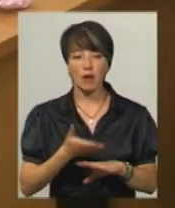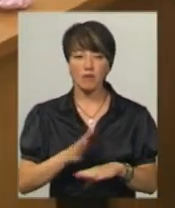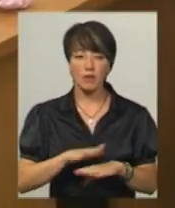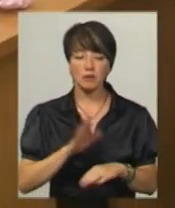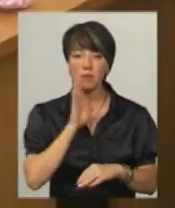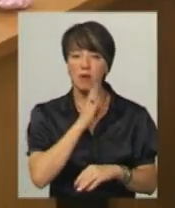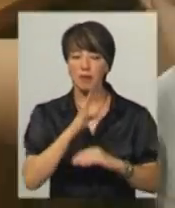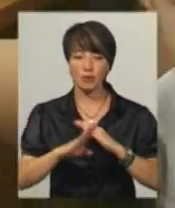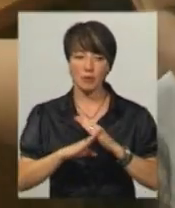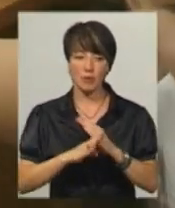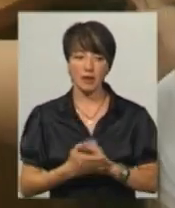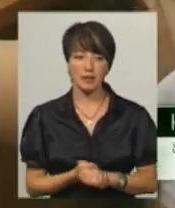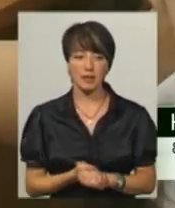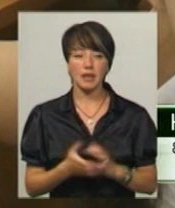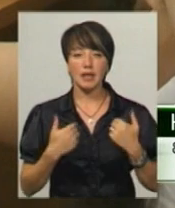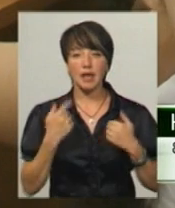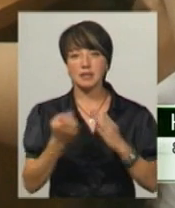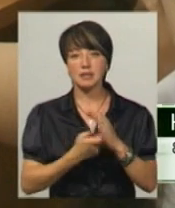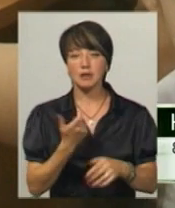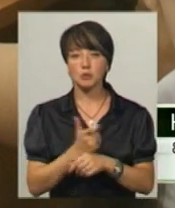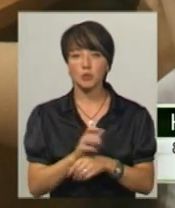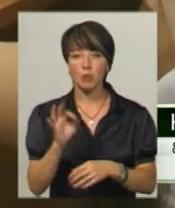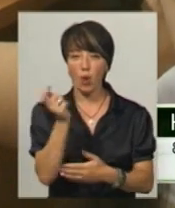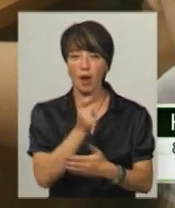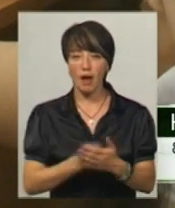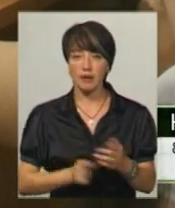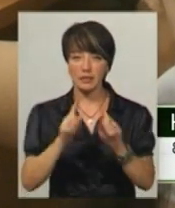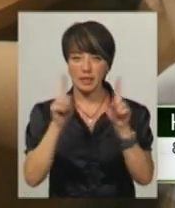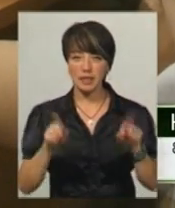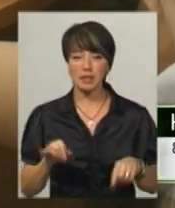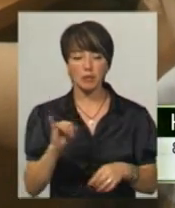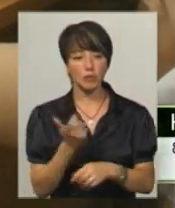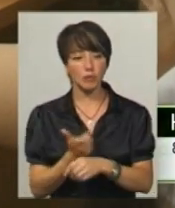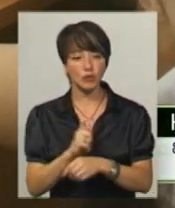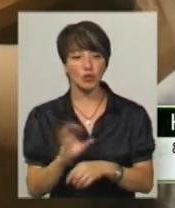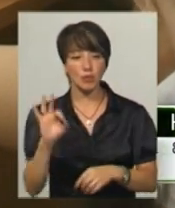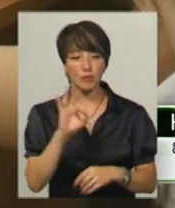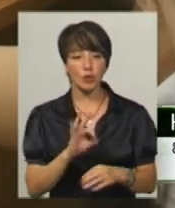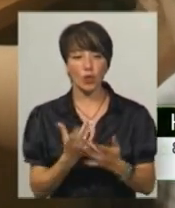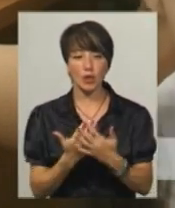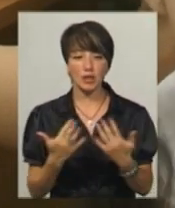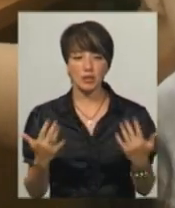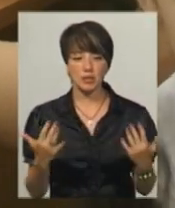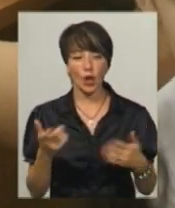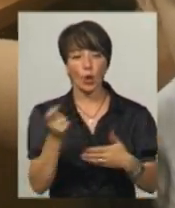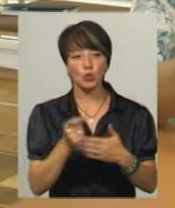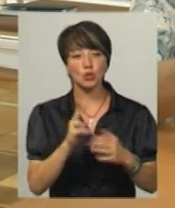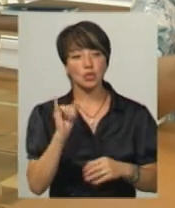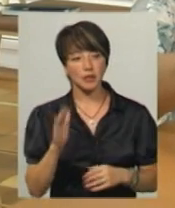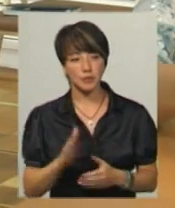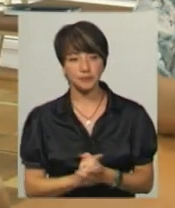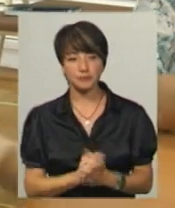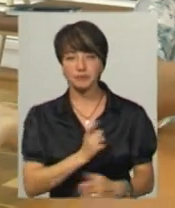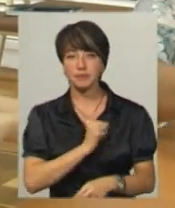мама мені допомагає. Я дізналася більше про картини і більше про різних художників.